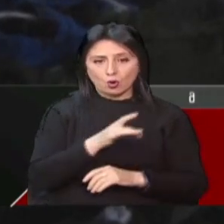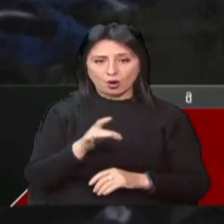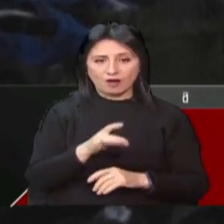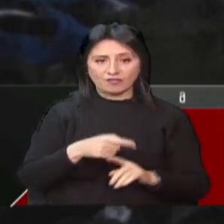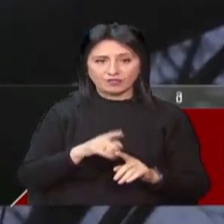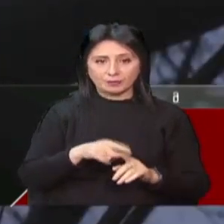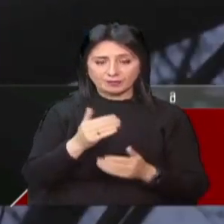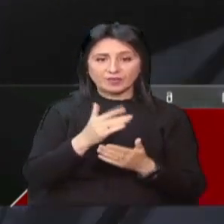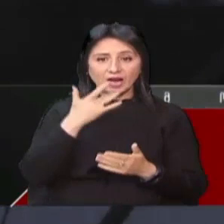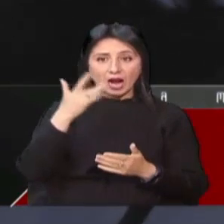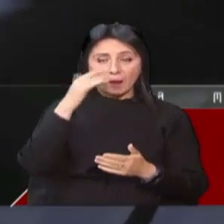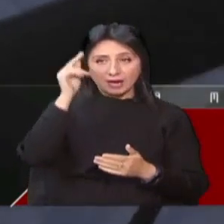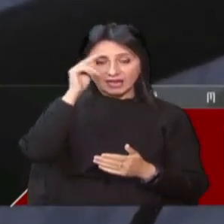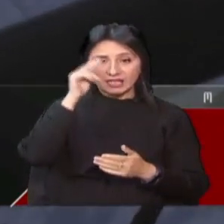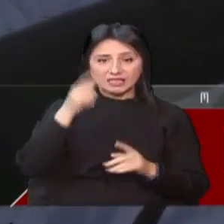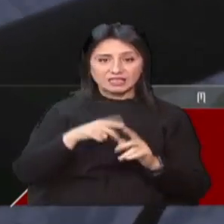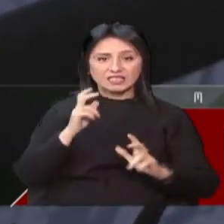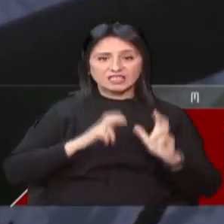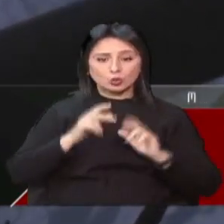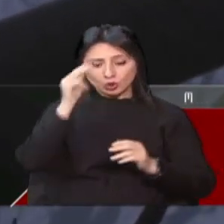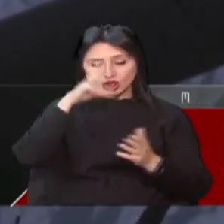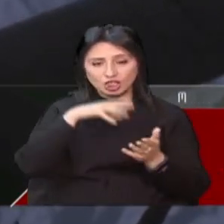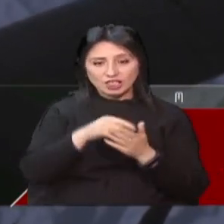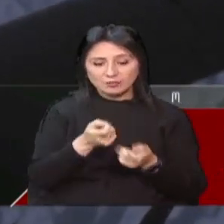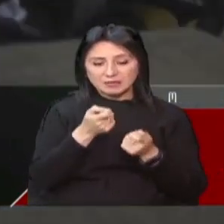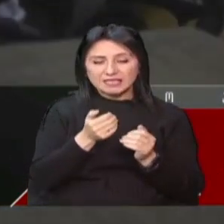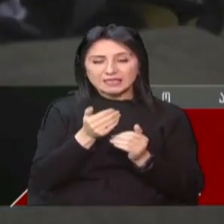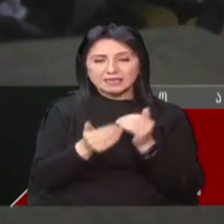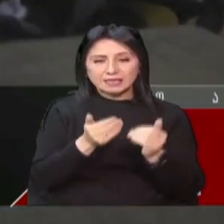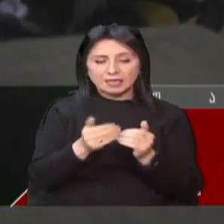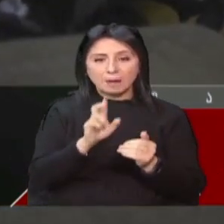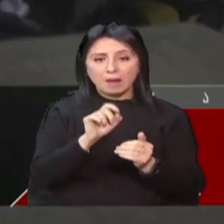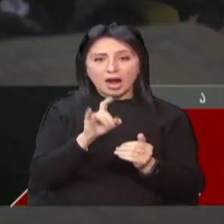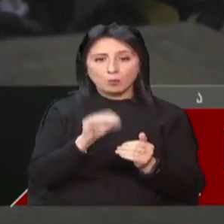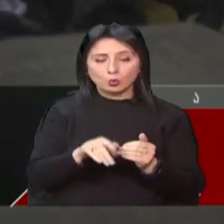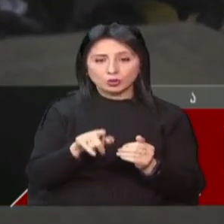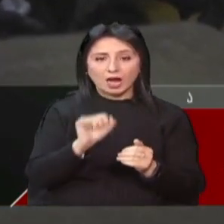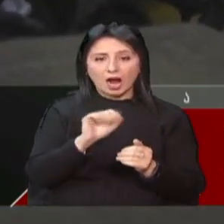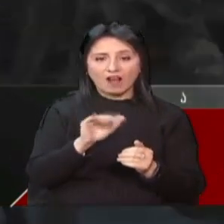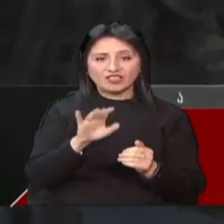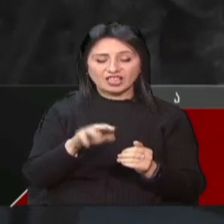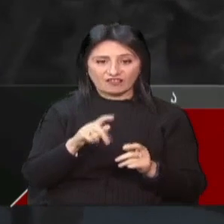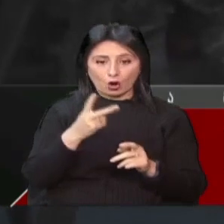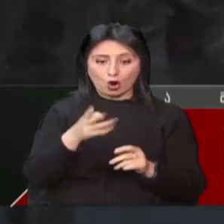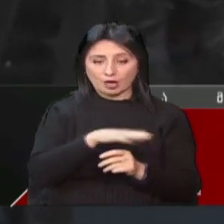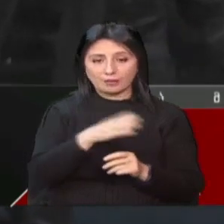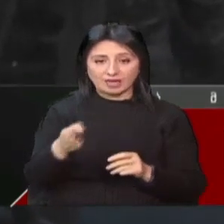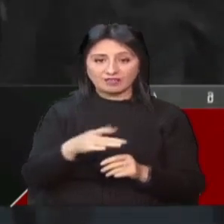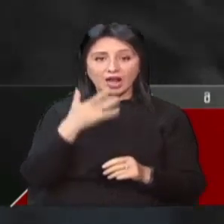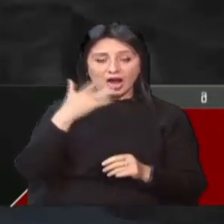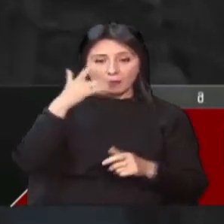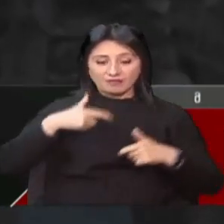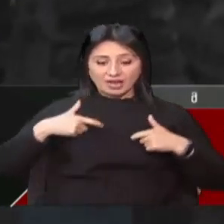Omis shesavlis Amerikul institutis moatsemebit saokupatsio zalebma mtsiredi tsinsla shezles Bakhmutan da aseve Avdeevka Stan Orim Hridan.